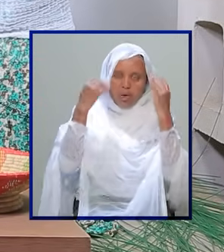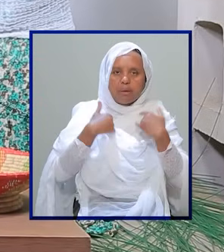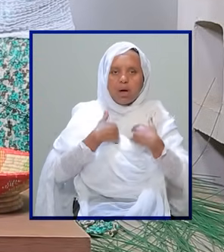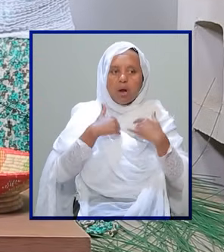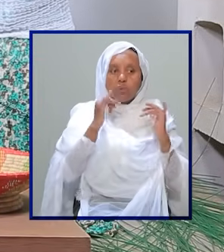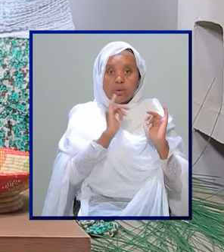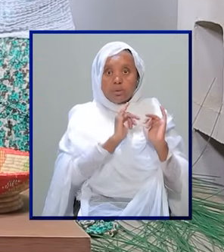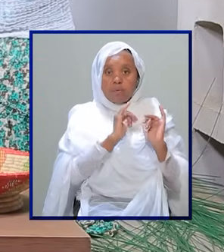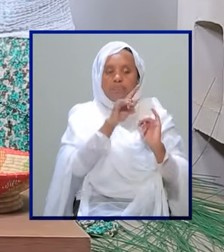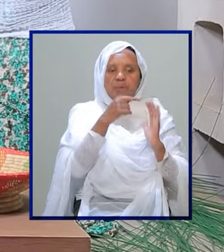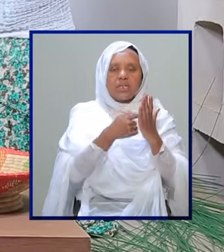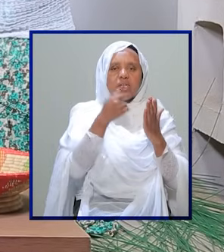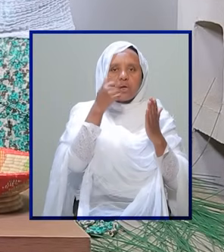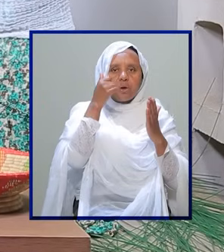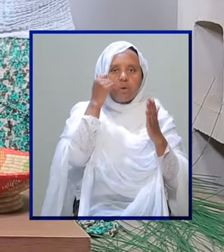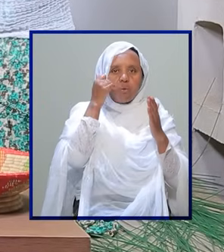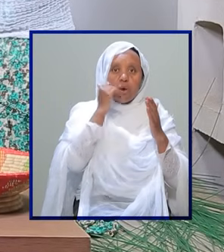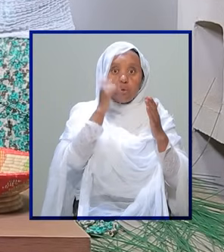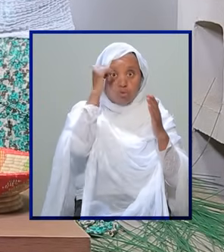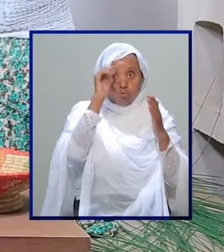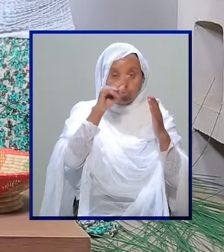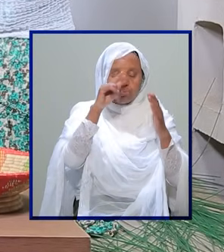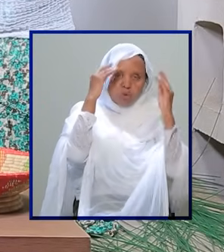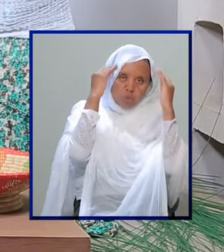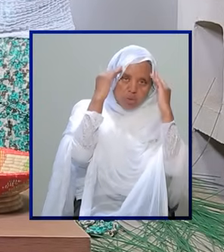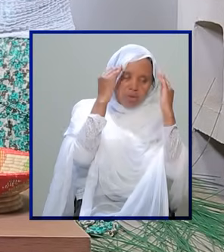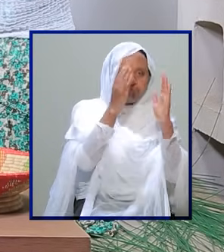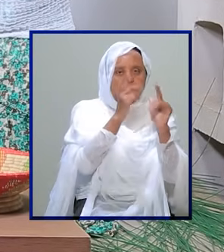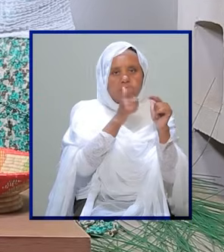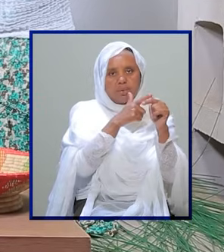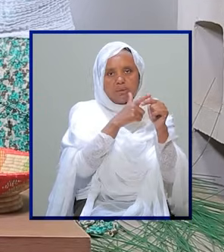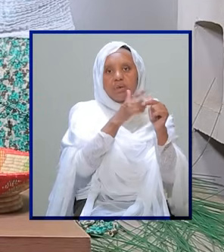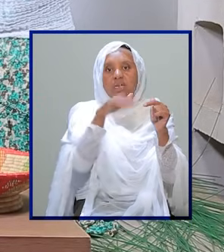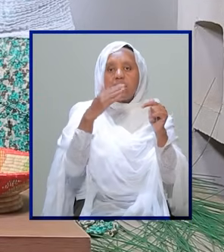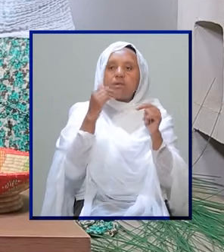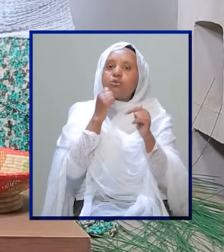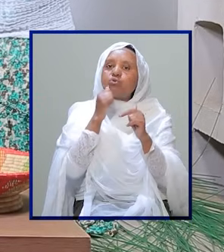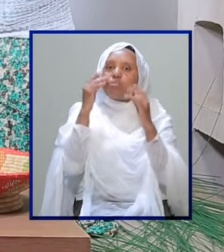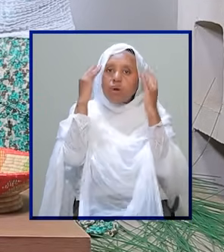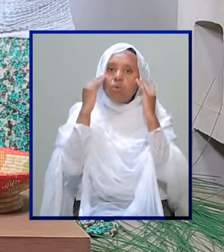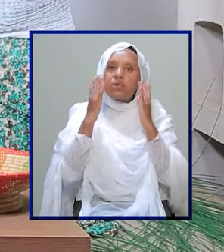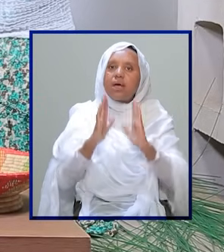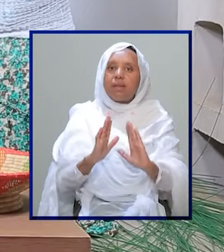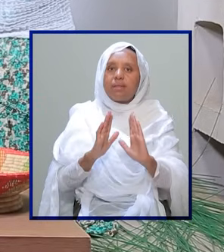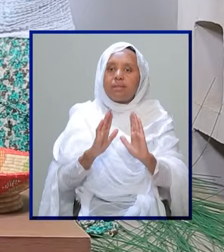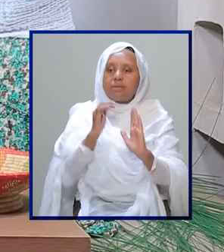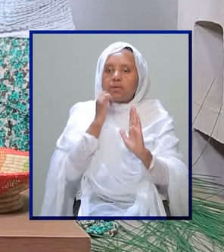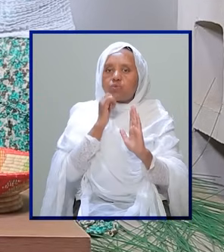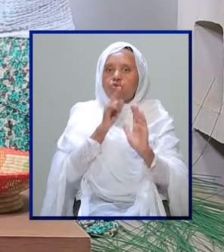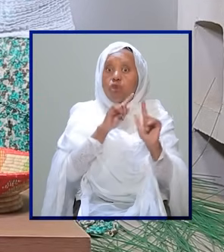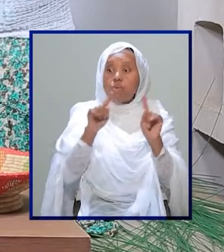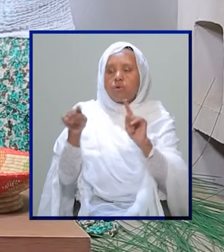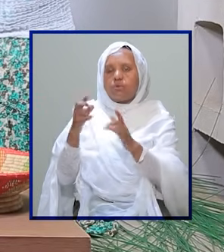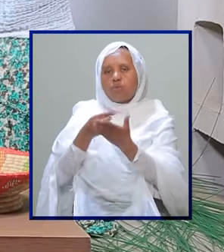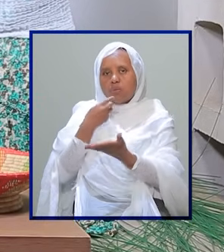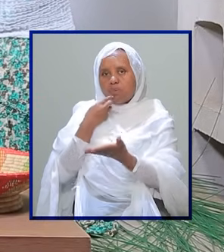ማለት ነው እነዛ። ስለዚህ ወንዶቹ መነኮሳት ስጋ ወደሙ ይቀበላሉ። ከወንዶቹ ቀጥሎ ደግሞ ሴቶቹ መነኮሳያት ሴቶቹ ደግሞ